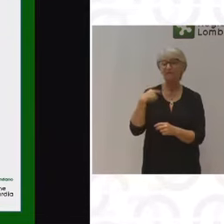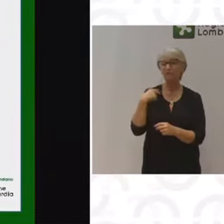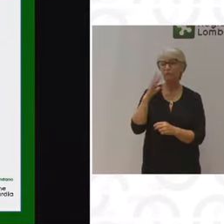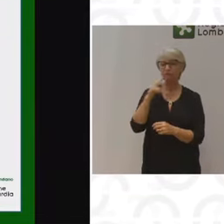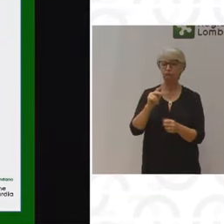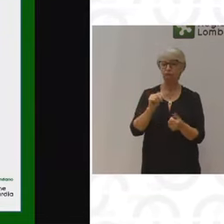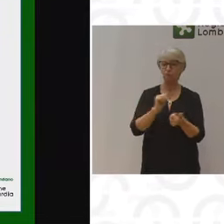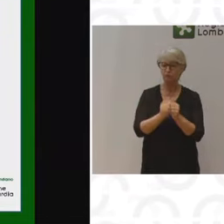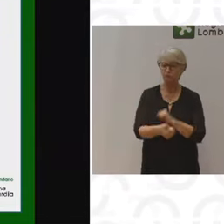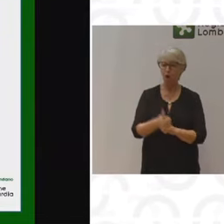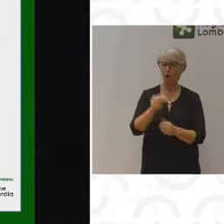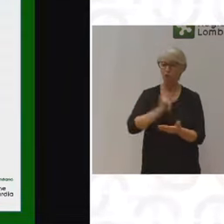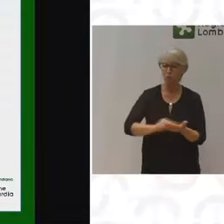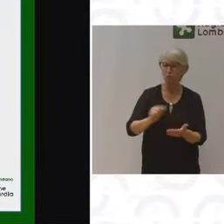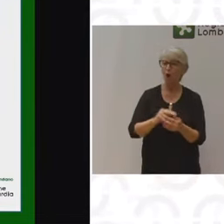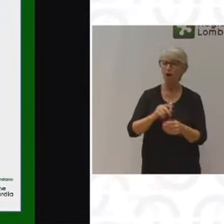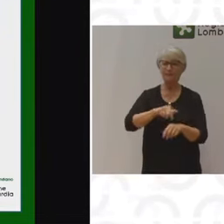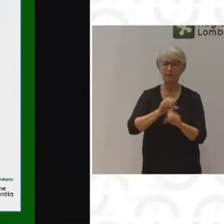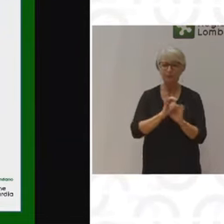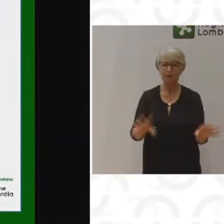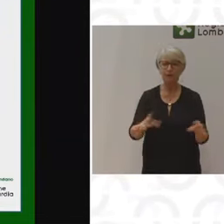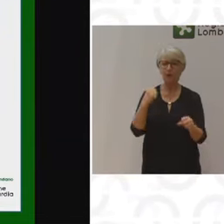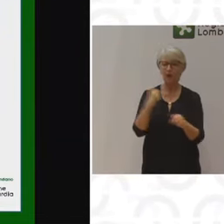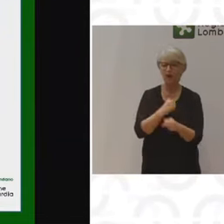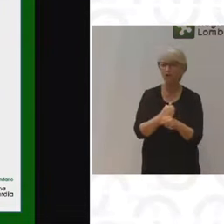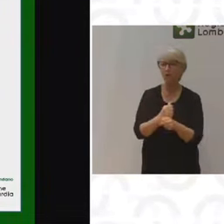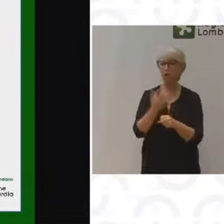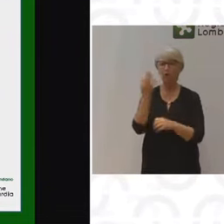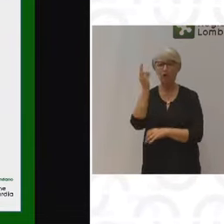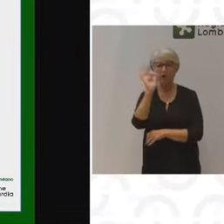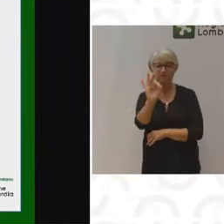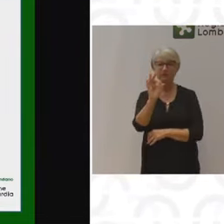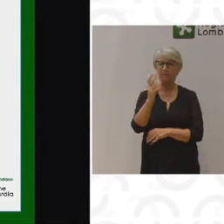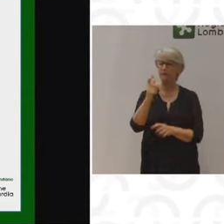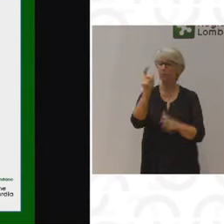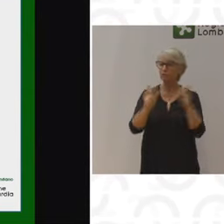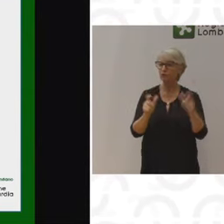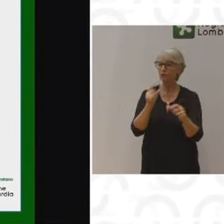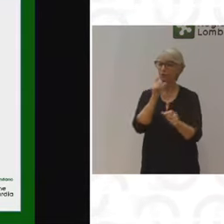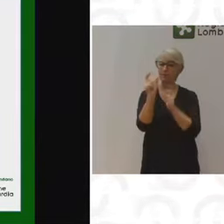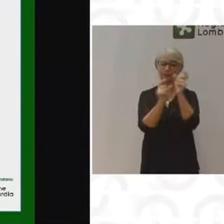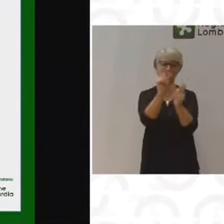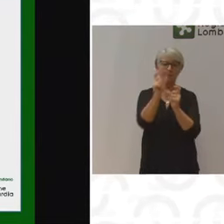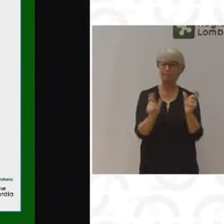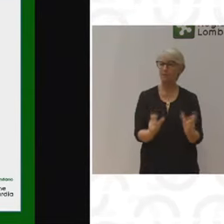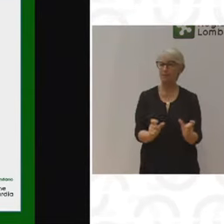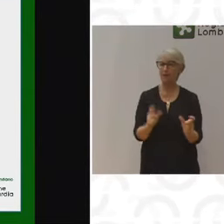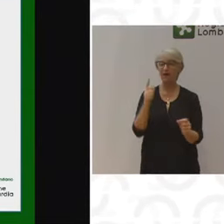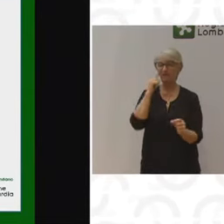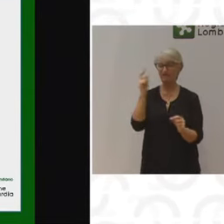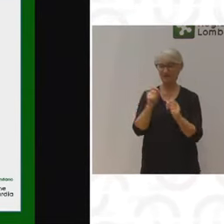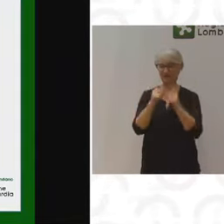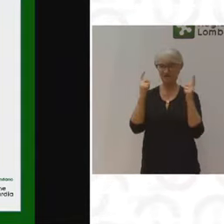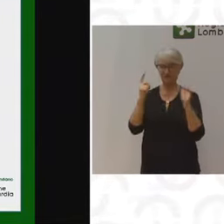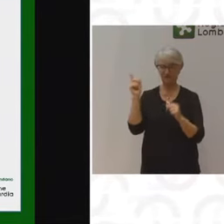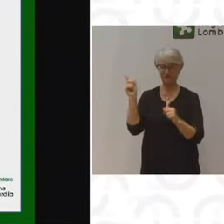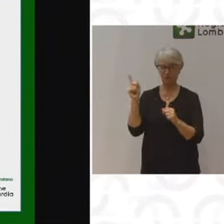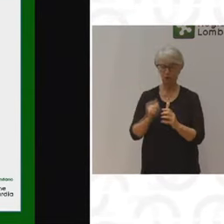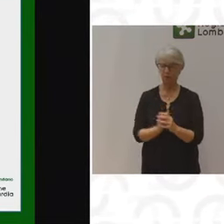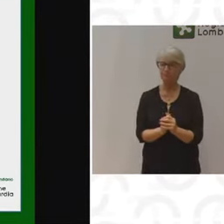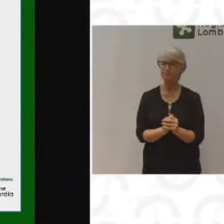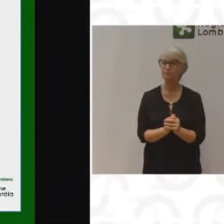scuola, sport, tempo libero, lavoro, comunità di riferimento, queste sono le parole chiave, no, che troverete nel video, processi